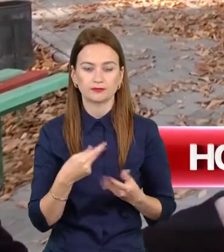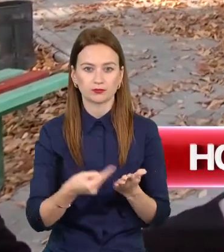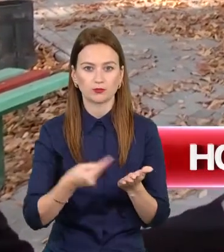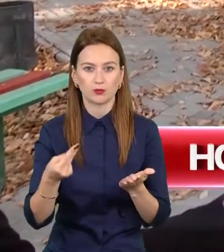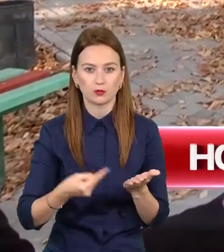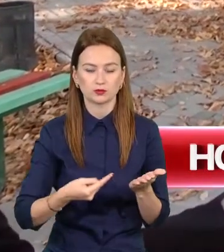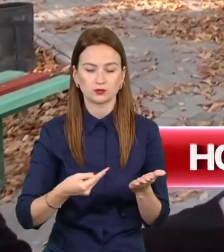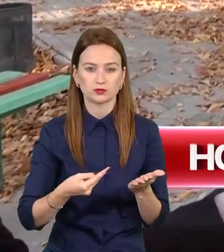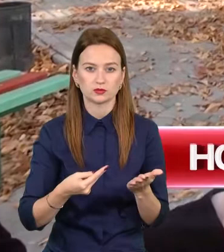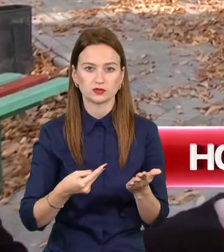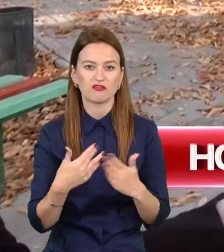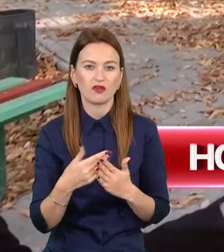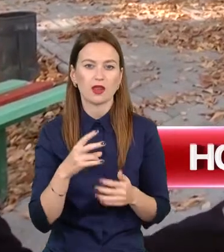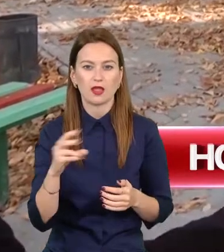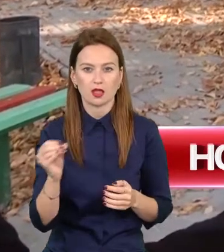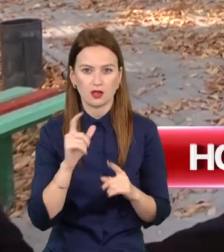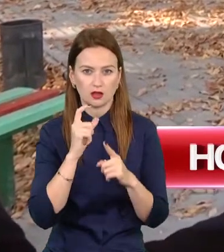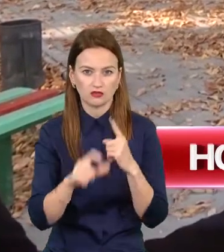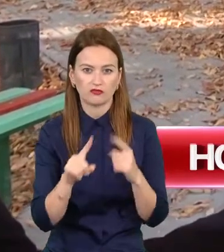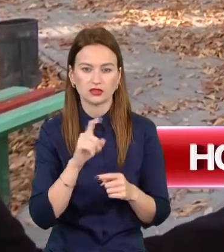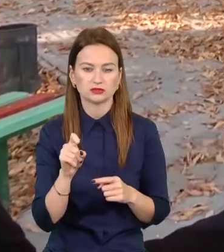подпись, вернее, ответ за подписью